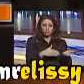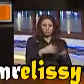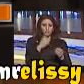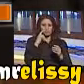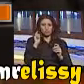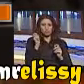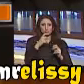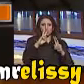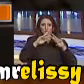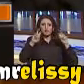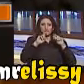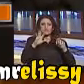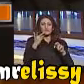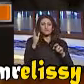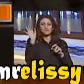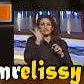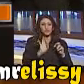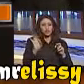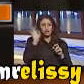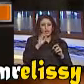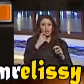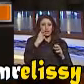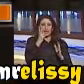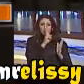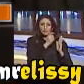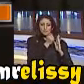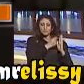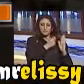وتحركوا، وبعدين عملنا محضر في قسم الشرطه امبارح